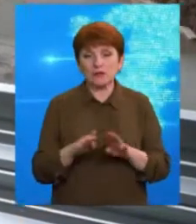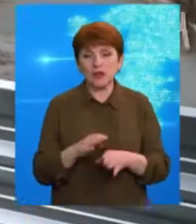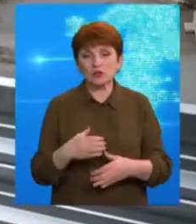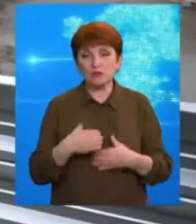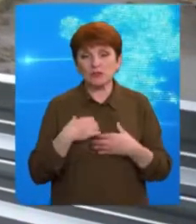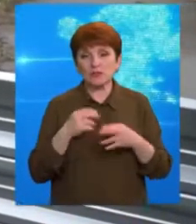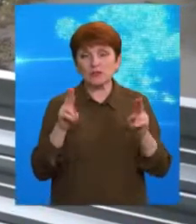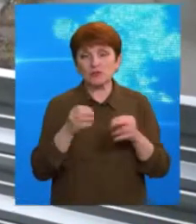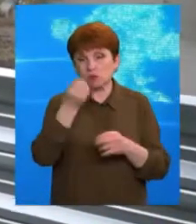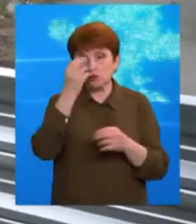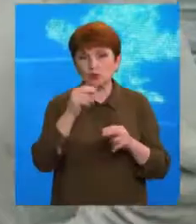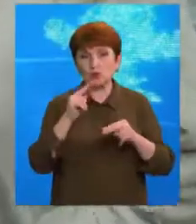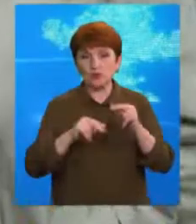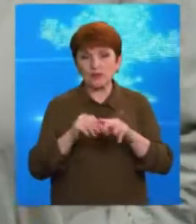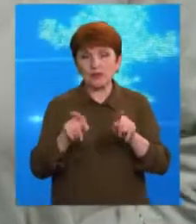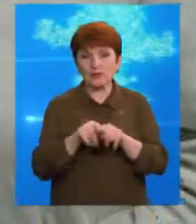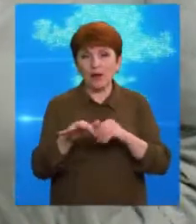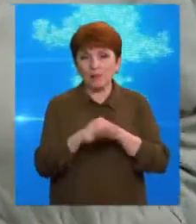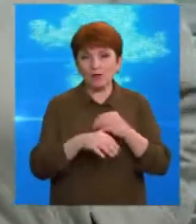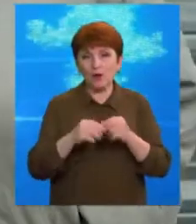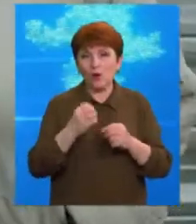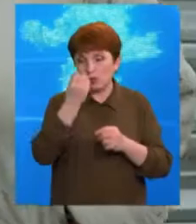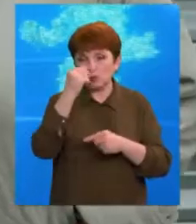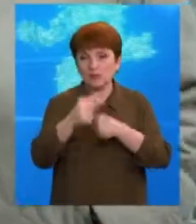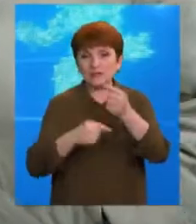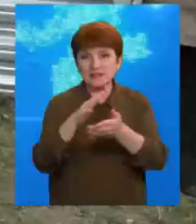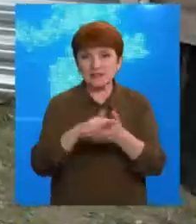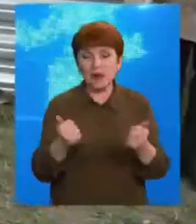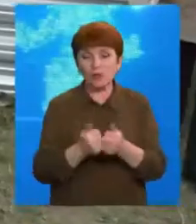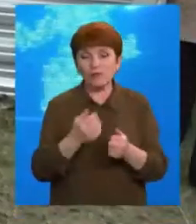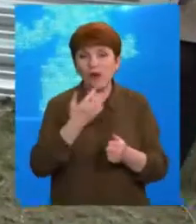Дворец культуры строителей – объект культурного наследия. А новая аптека